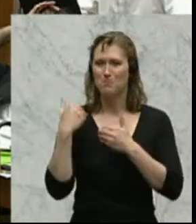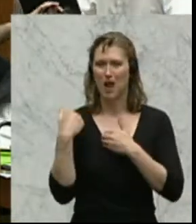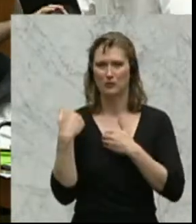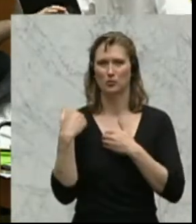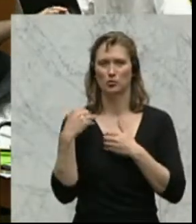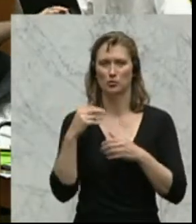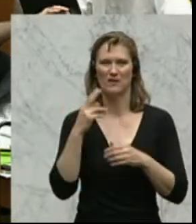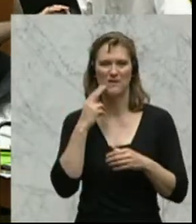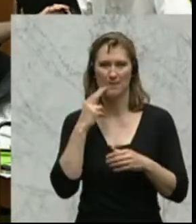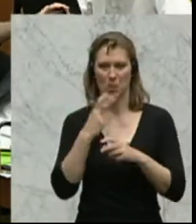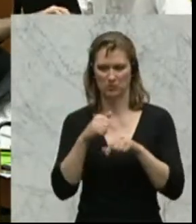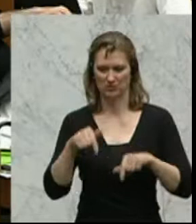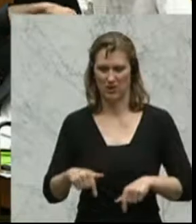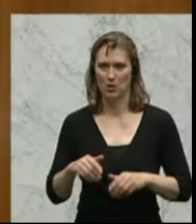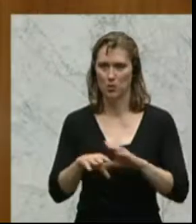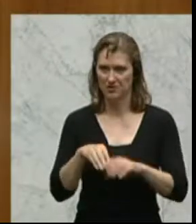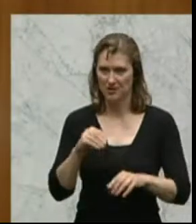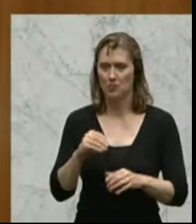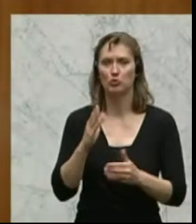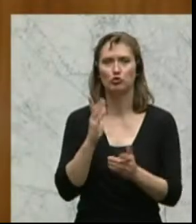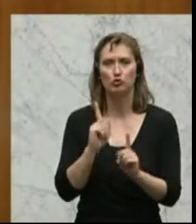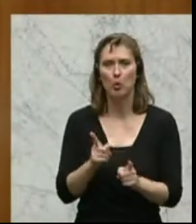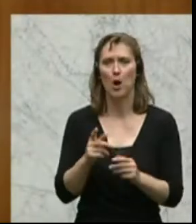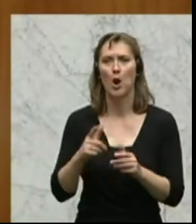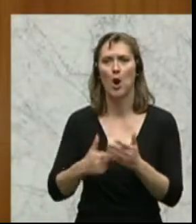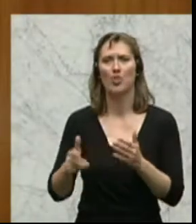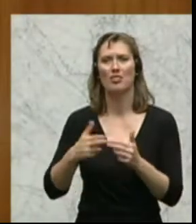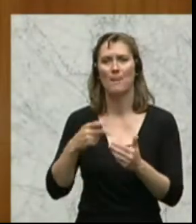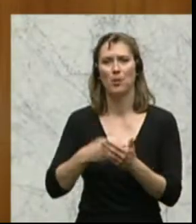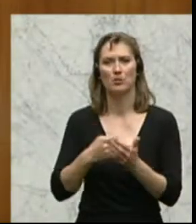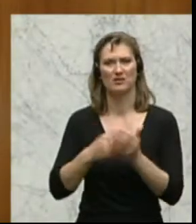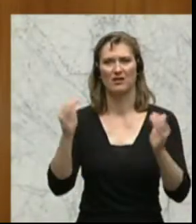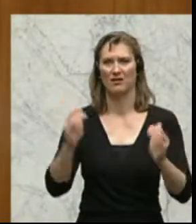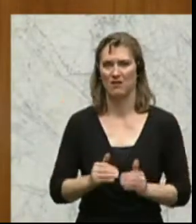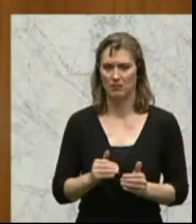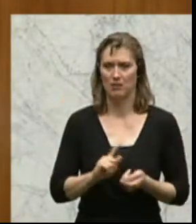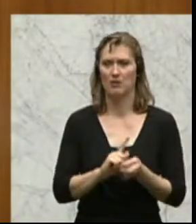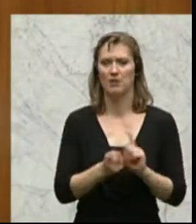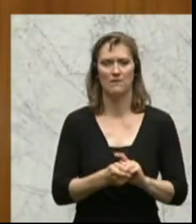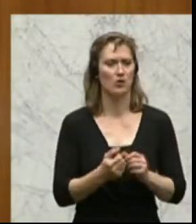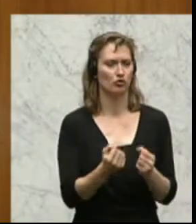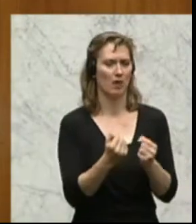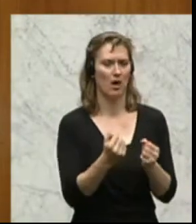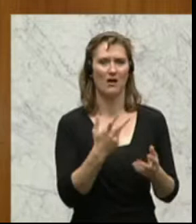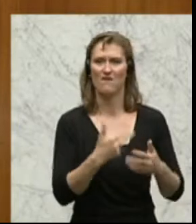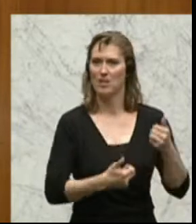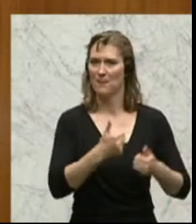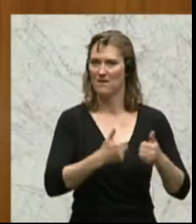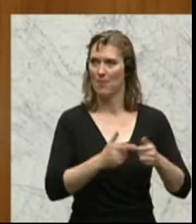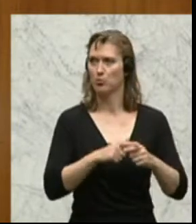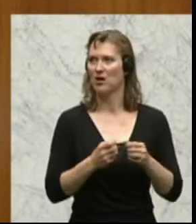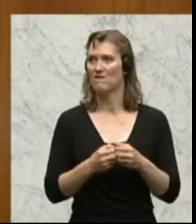Lohnnebenkosten erkennbar reduziert werden soll. Dadurch wird eine Stärkung der Wettbewerbsfähigkeit und ein Wachstum der